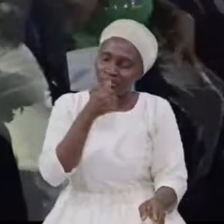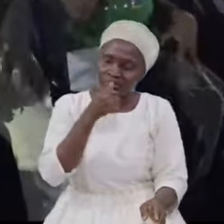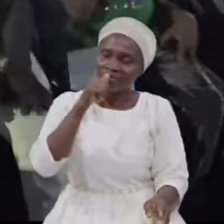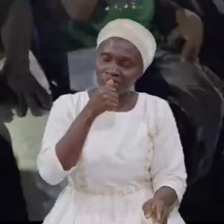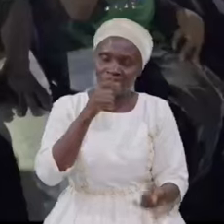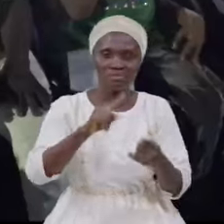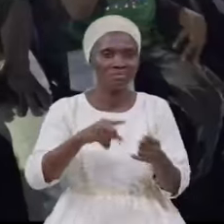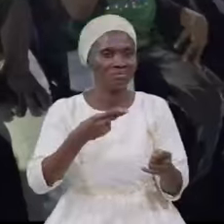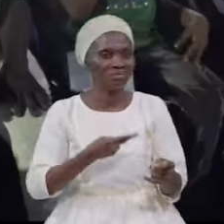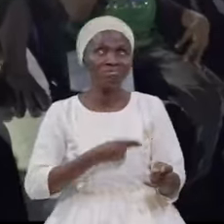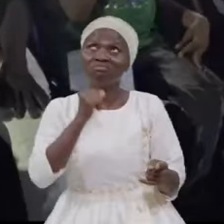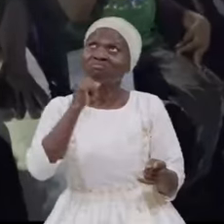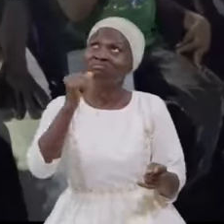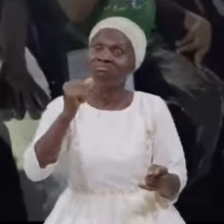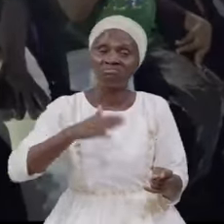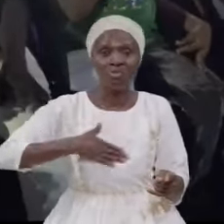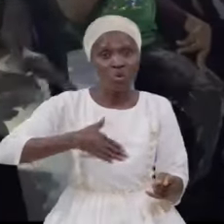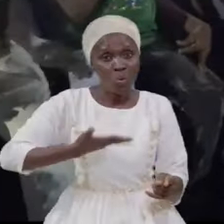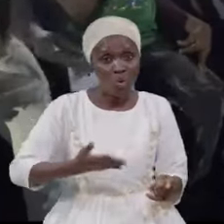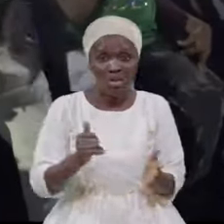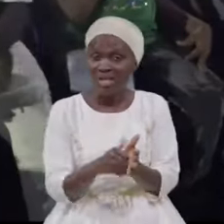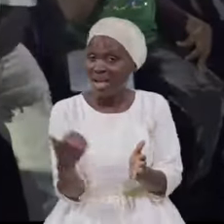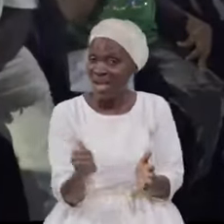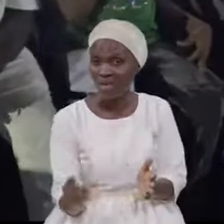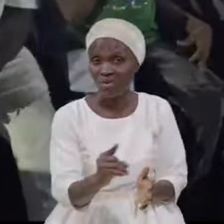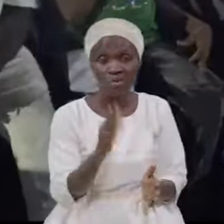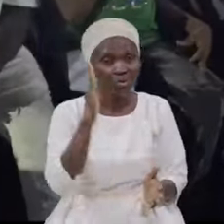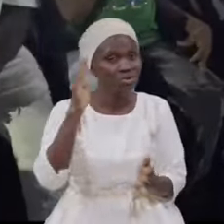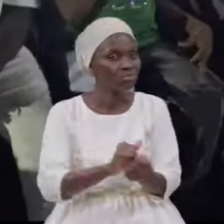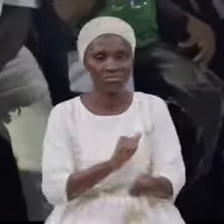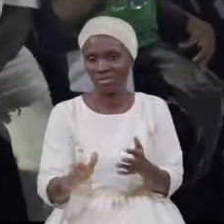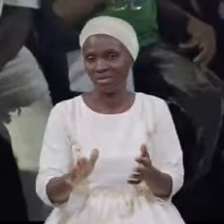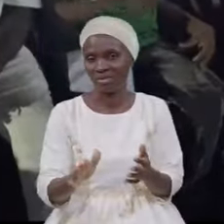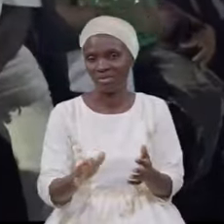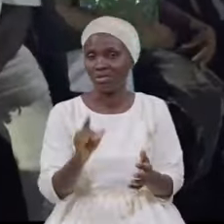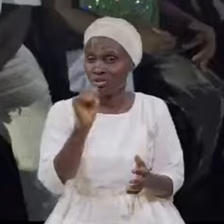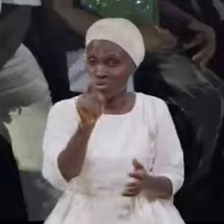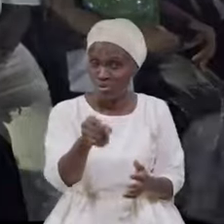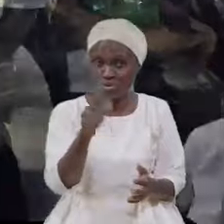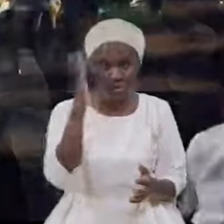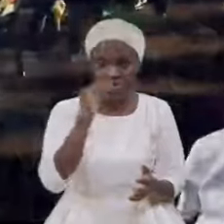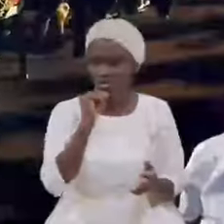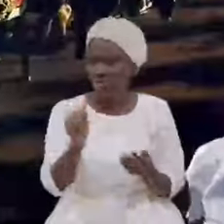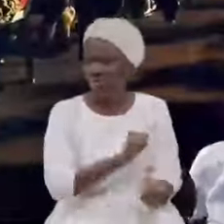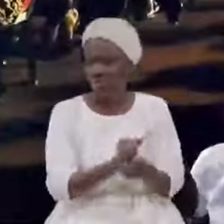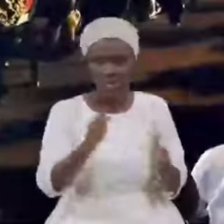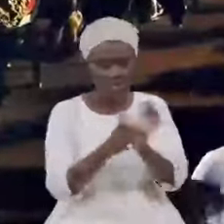périsse. Tu ne vas pas périr. Je ne vais pas périr.